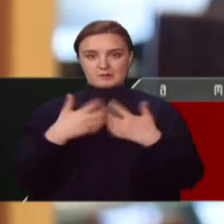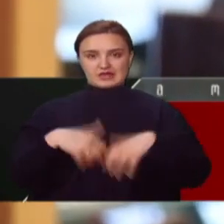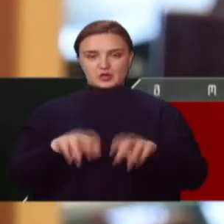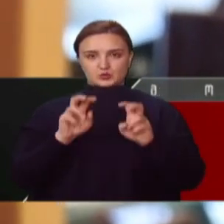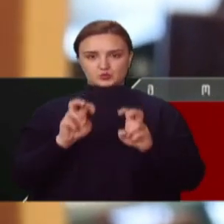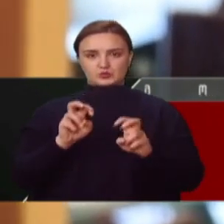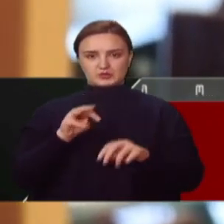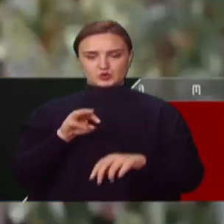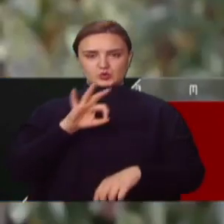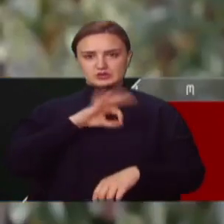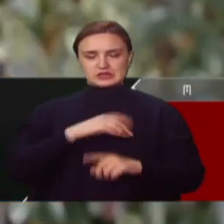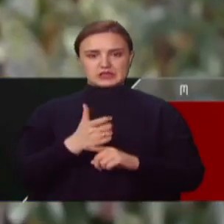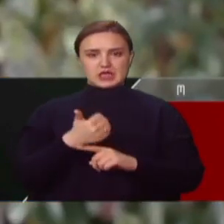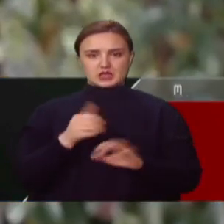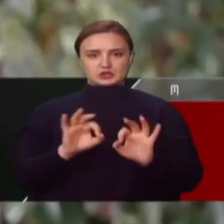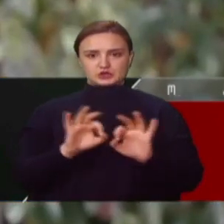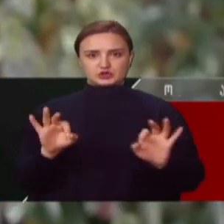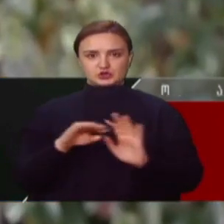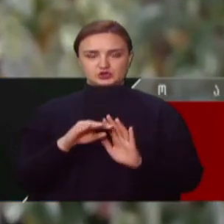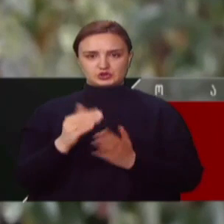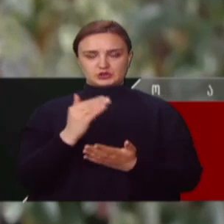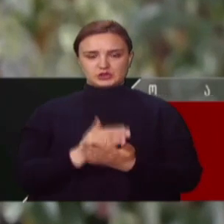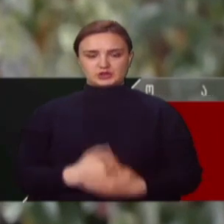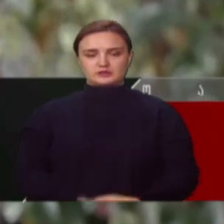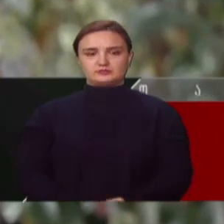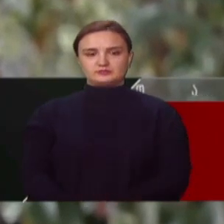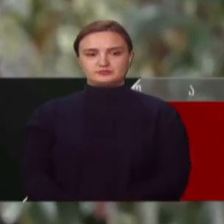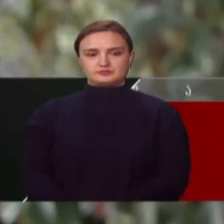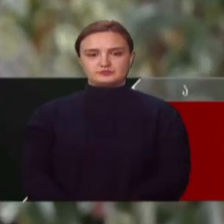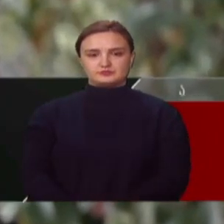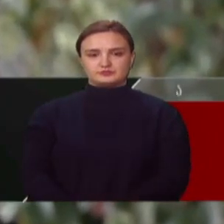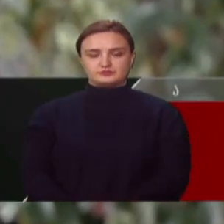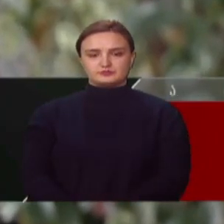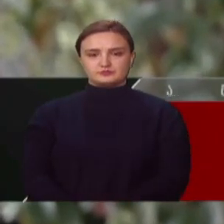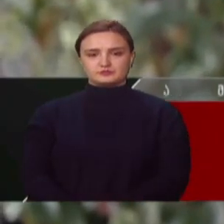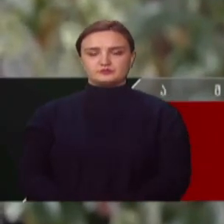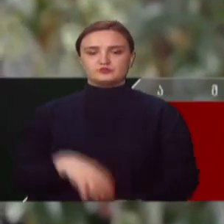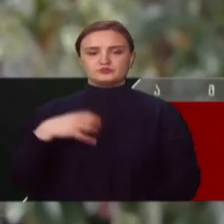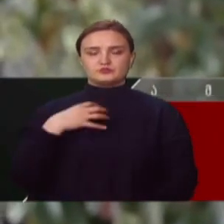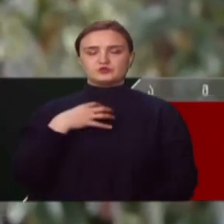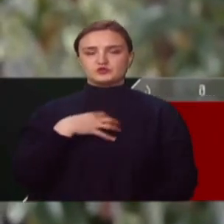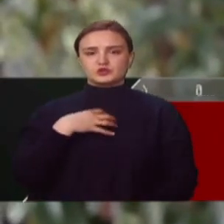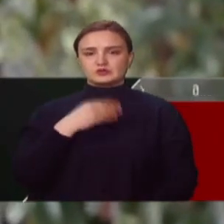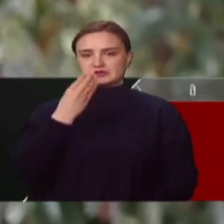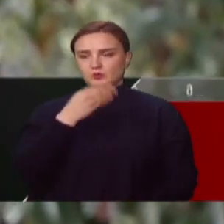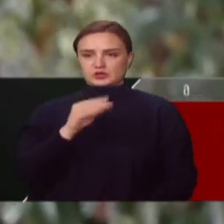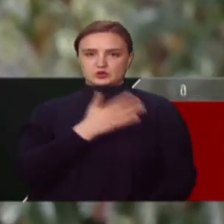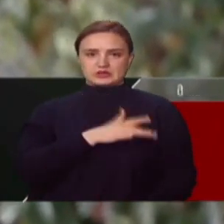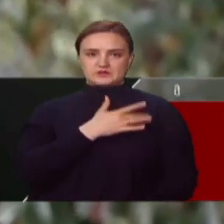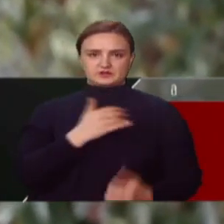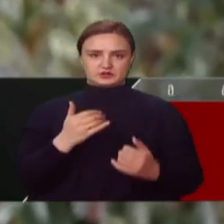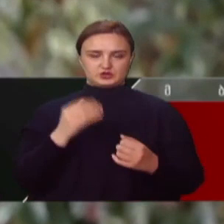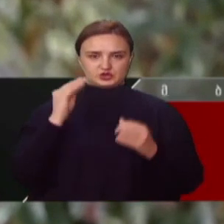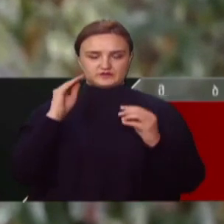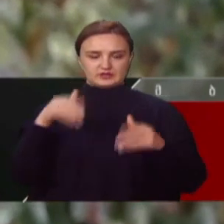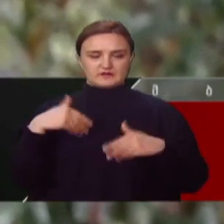შედეგები ნამდვილად შთამბეჭდავია. ჩვენთვის ყველაზე მნიშვნელოვანია მივაწოდოთ მათ ჯანდაცვის საუკეთესო სერვისები. შევთავაზოთ საუკეთესო მომსახურება. ეს